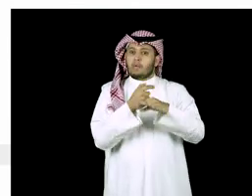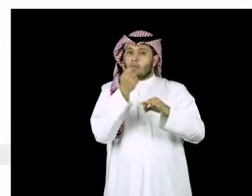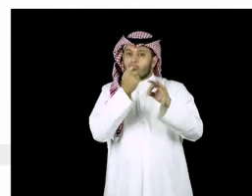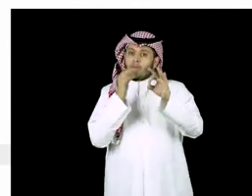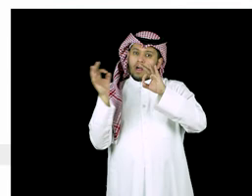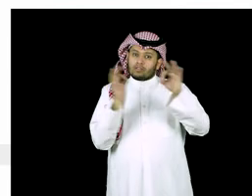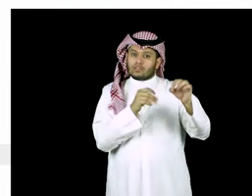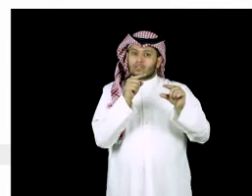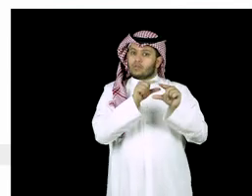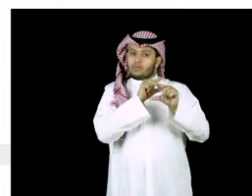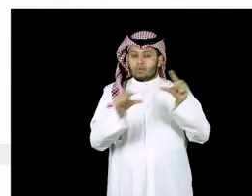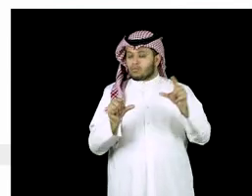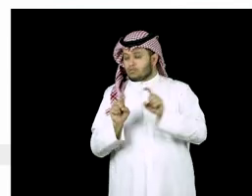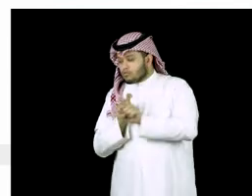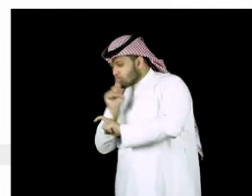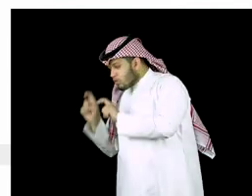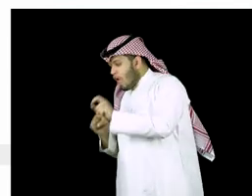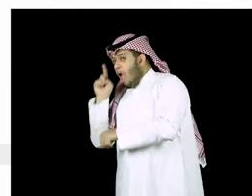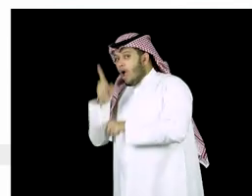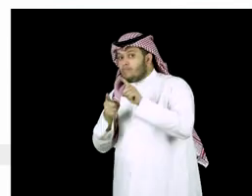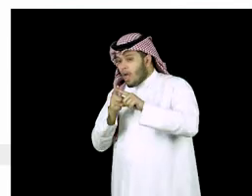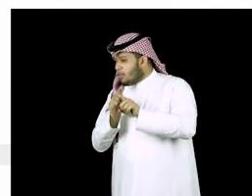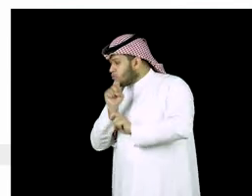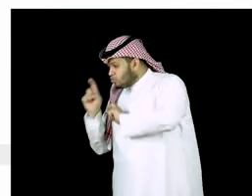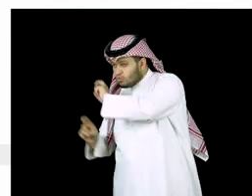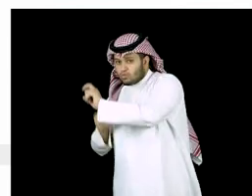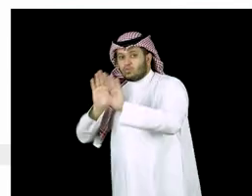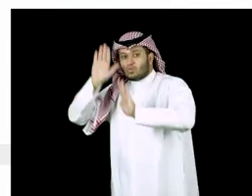تعالى: وشاورهم في الأمر.